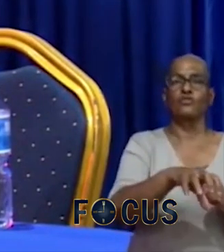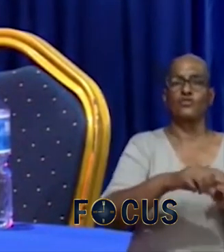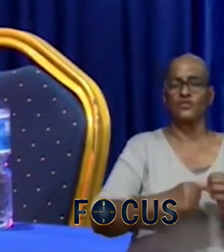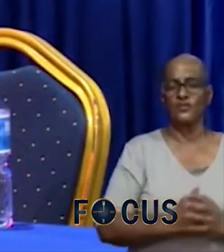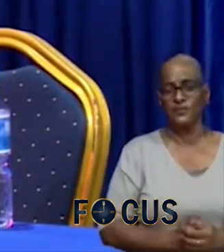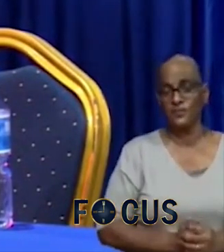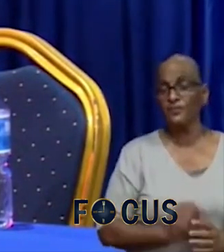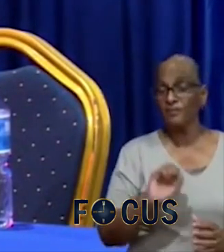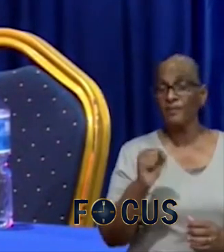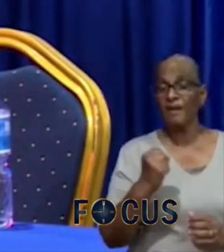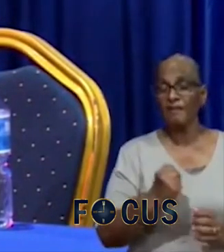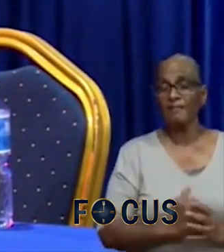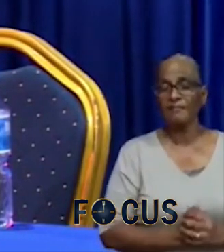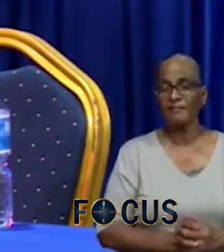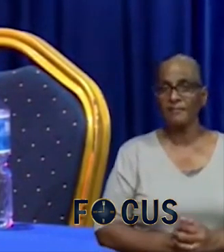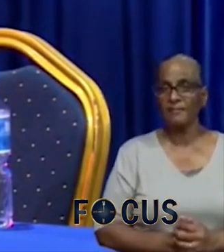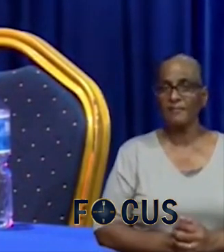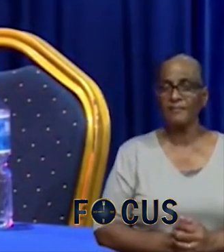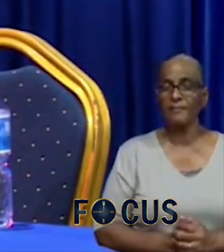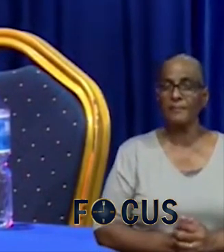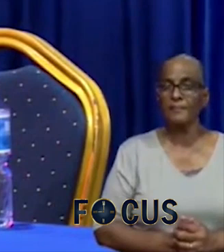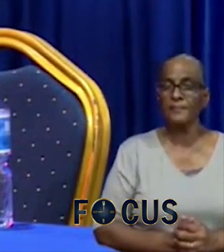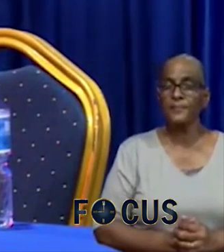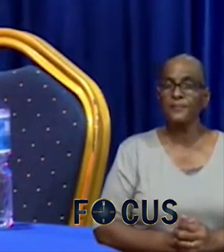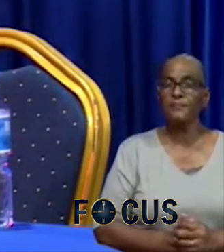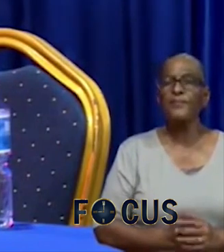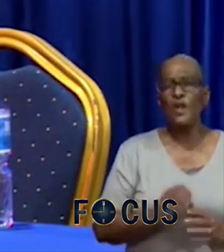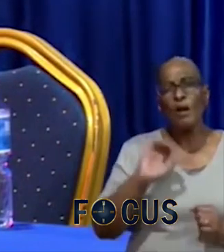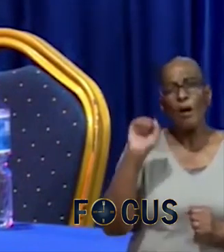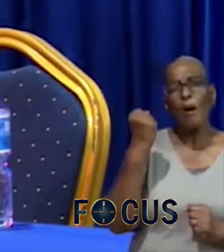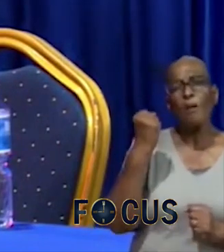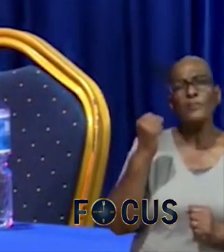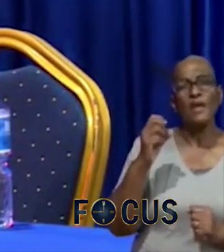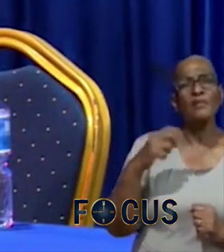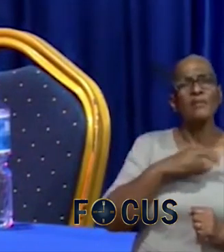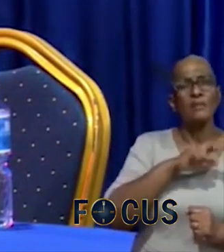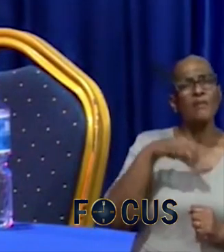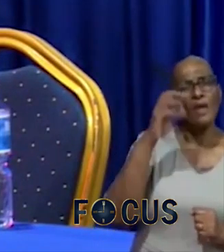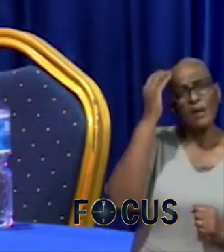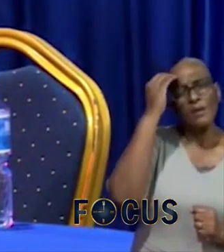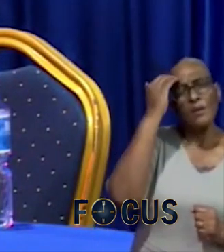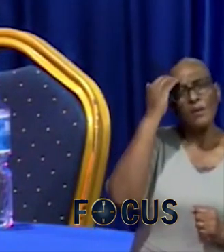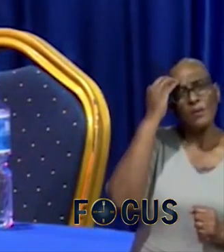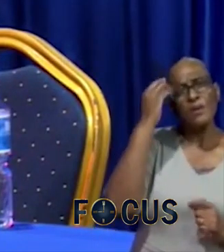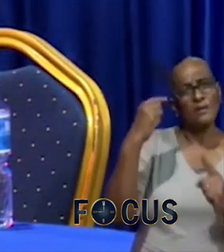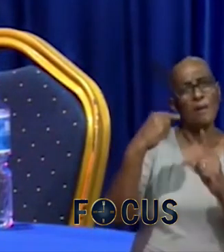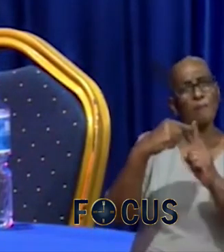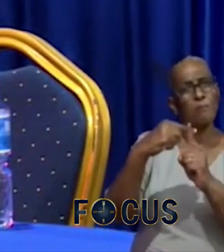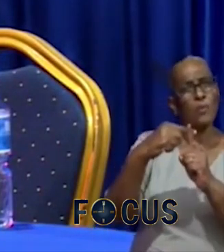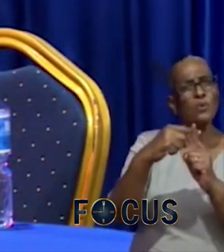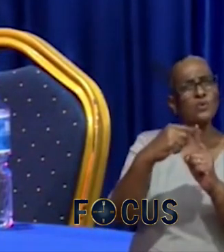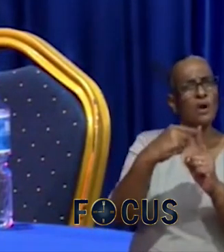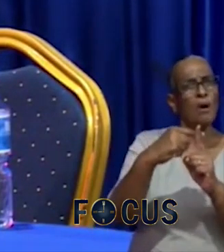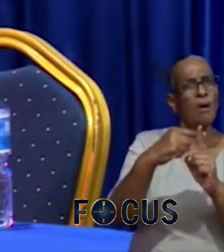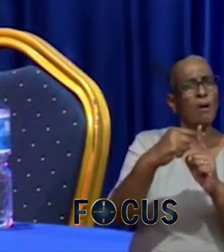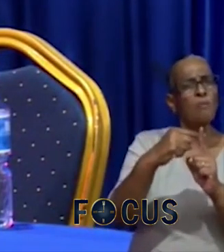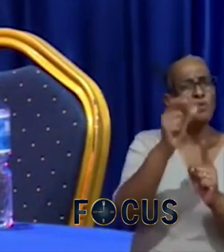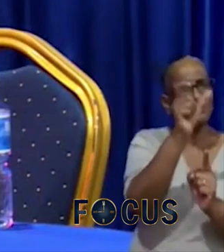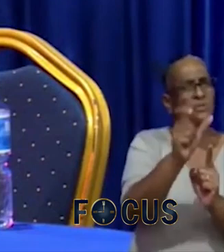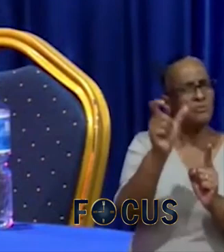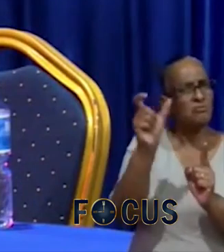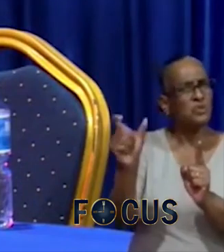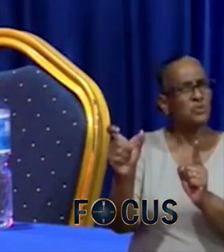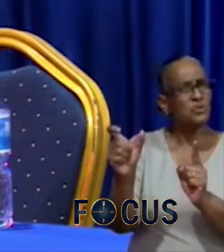zijn geplaatst in binnen die operatie. Omdat we dus weten dat de meeste van de positieve gevallen komen uit het